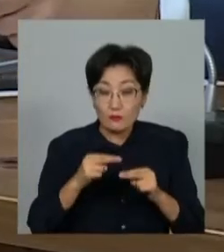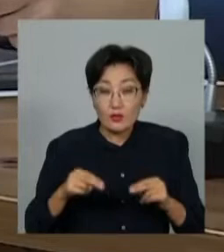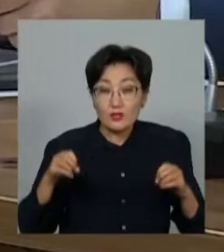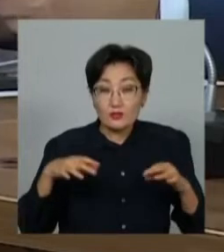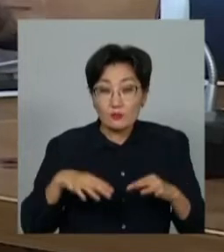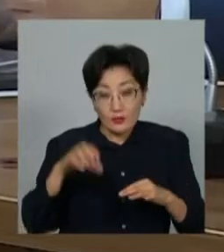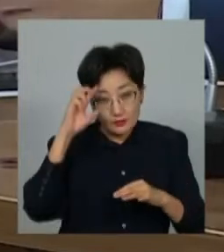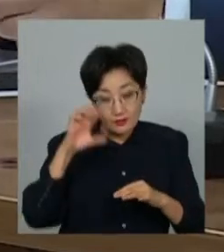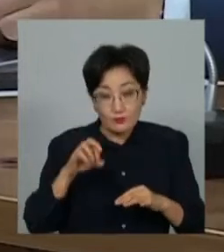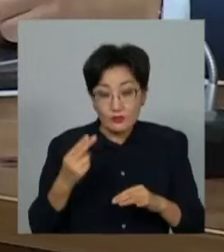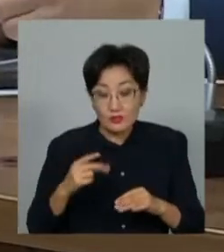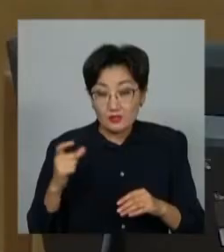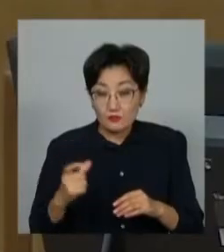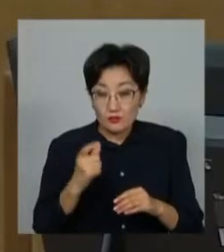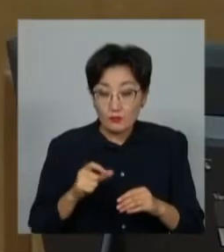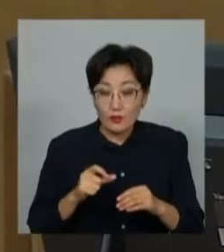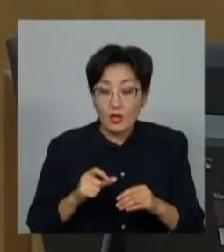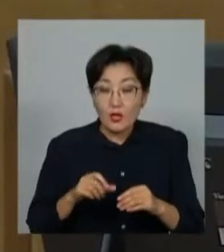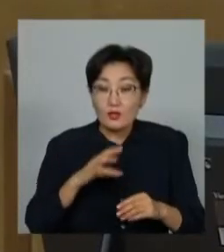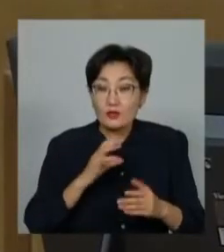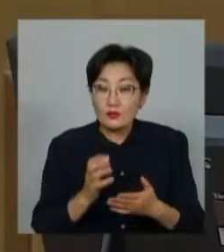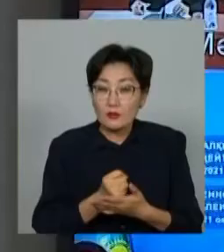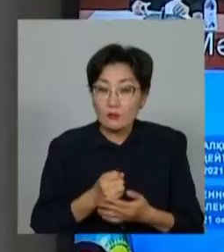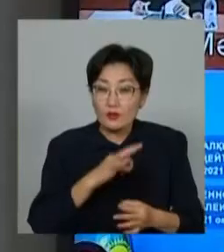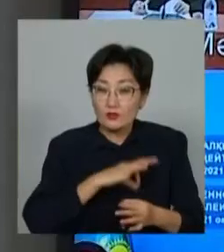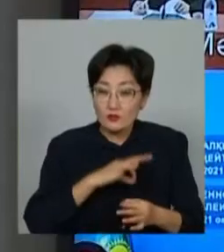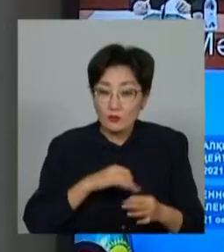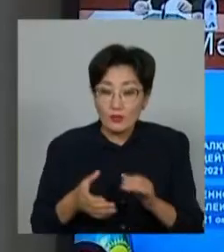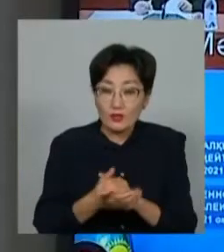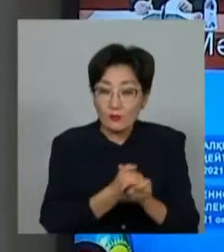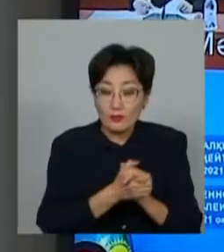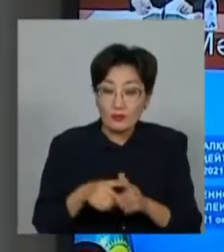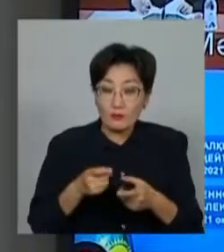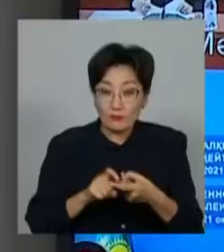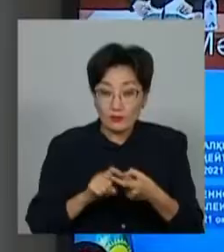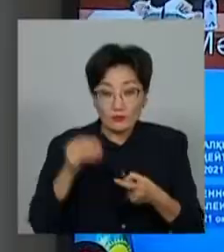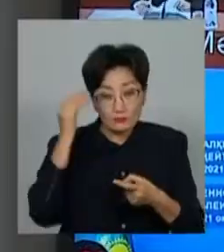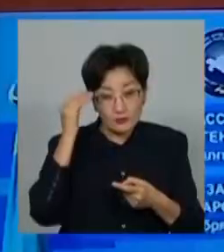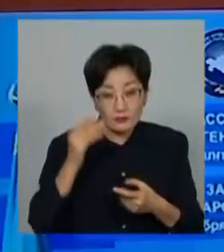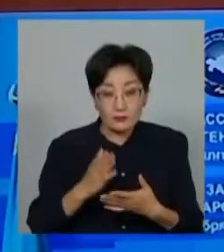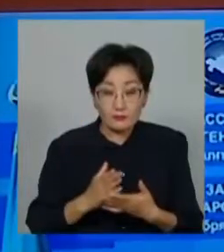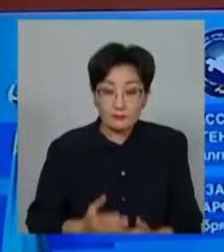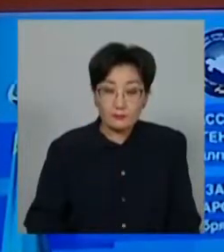қауым мемлекеттің әлеуметтік экономикалық тұрғыдан табысты болуы халықтың бірлігіне байланысты деген пікірде.